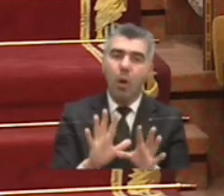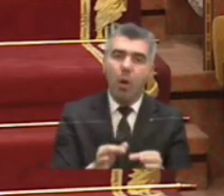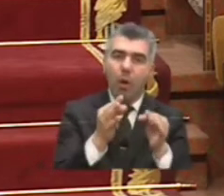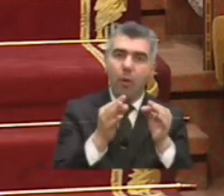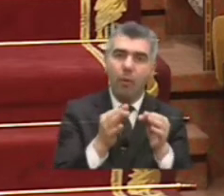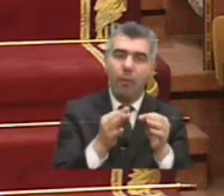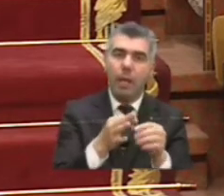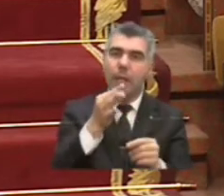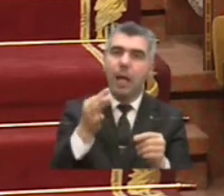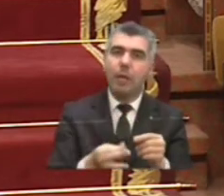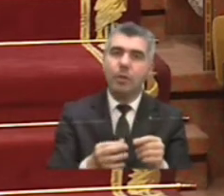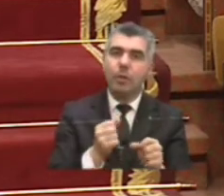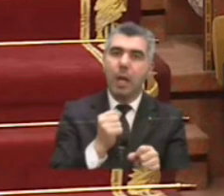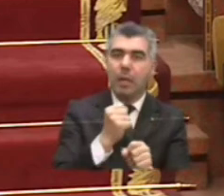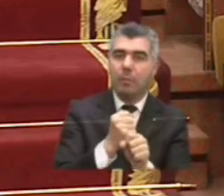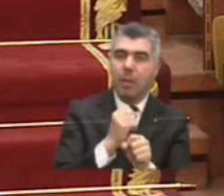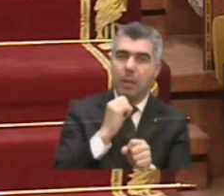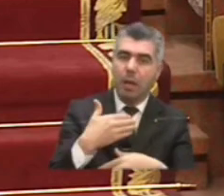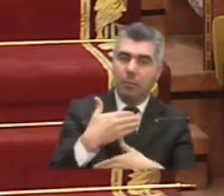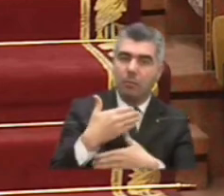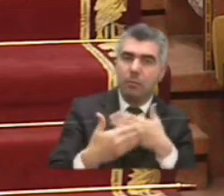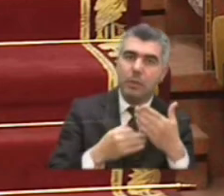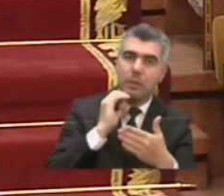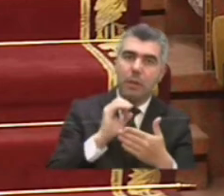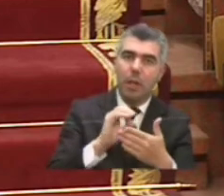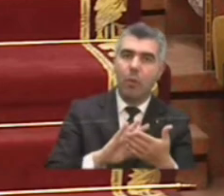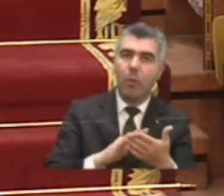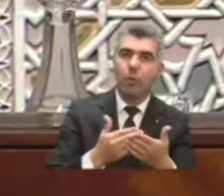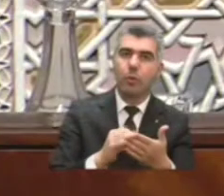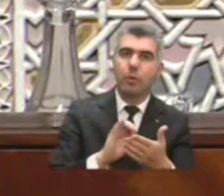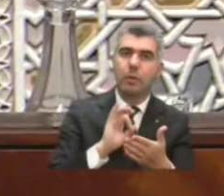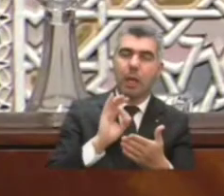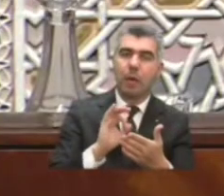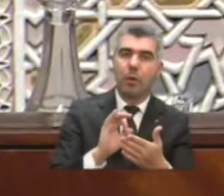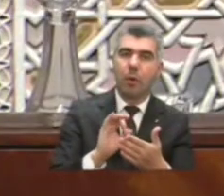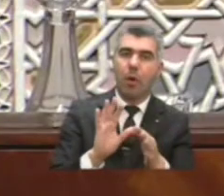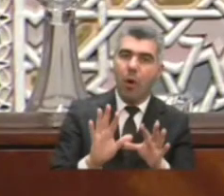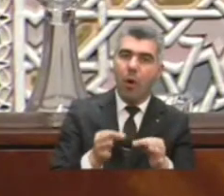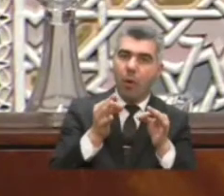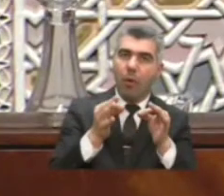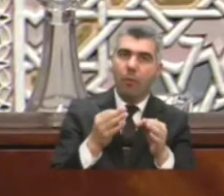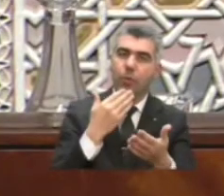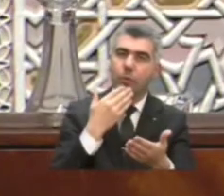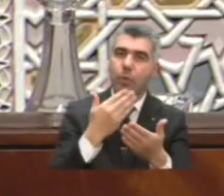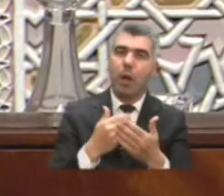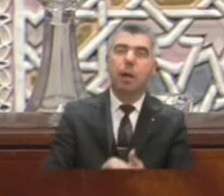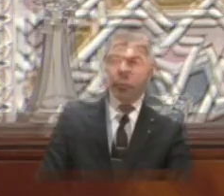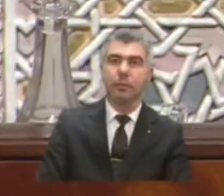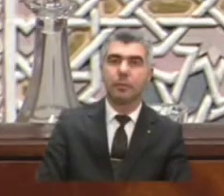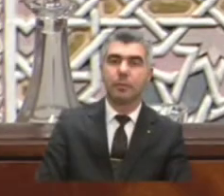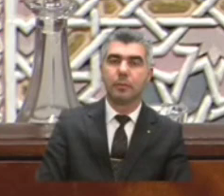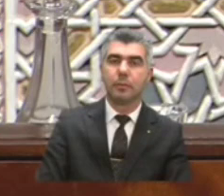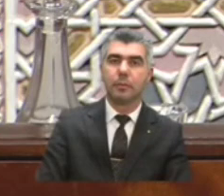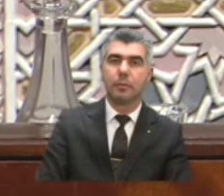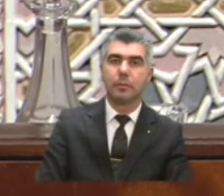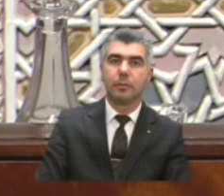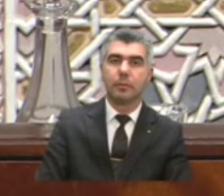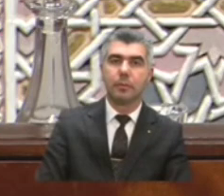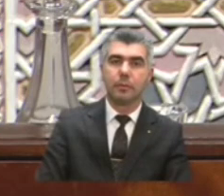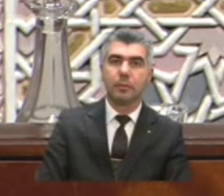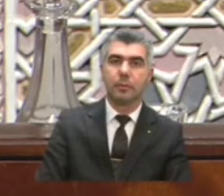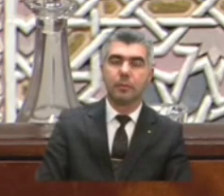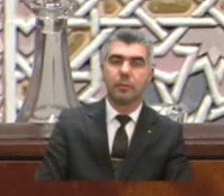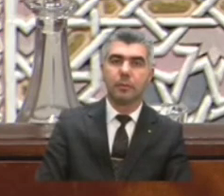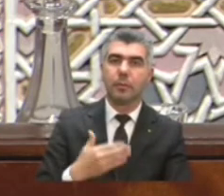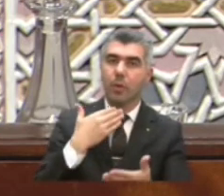الشغل؟ درتوا الاستثمار العمومي شنو هو الاثار ديالو على شكرا سيد النائب المحترم، انتهى الوقت.